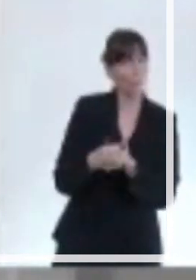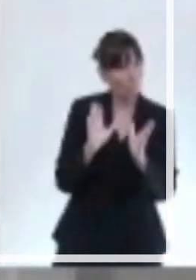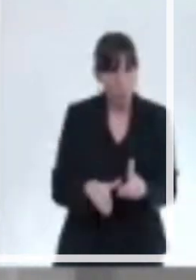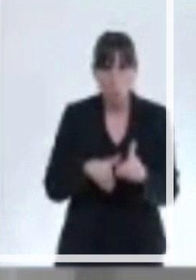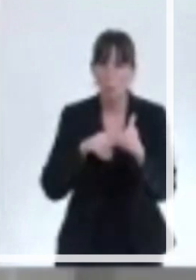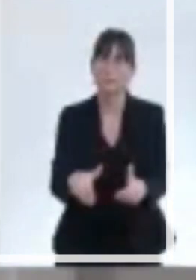répartition masque